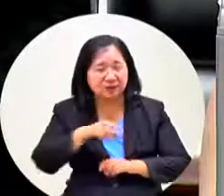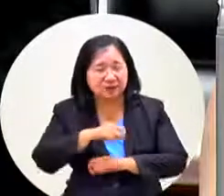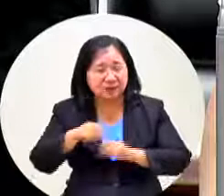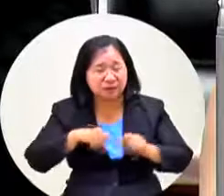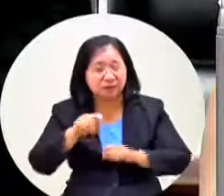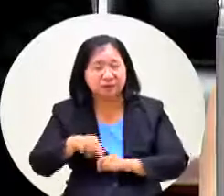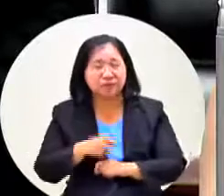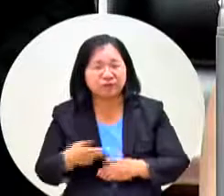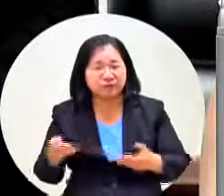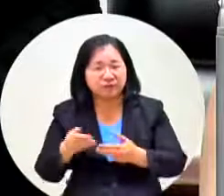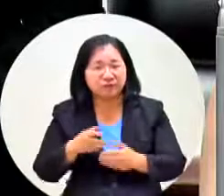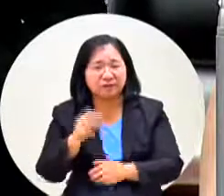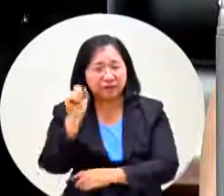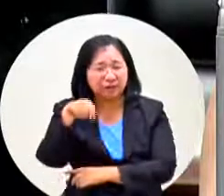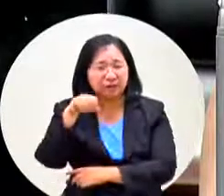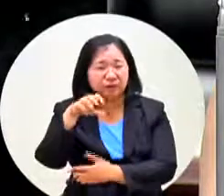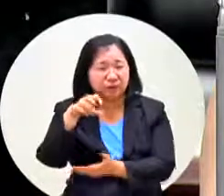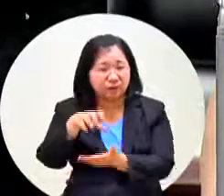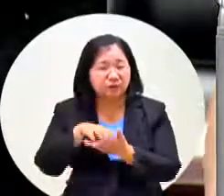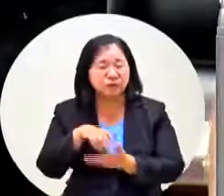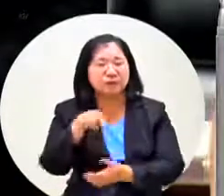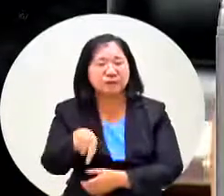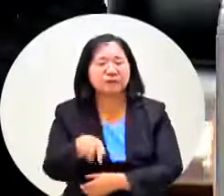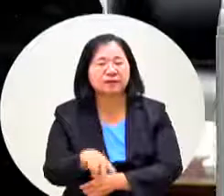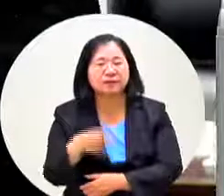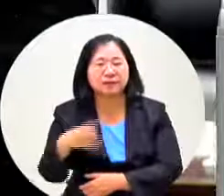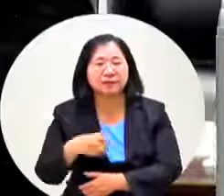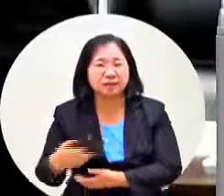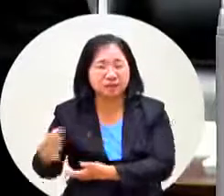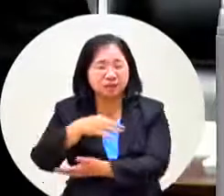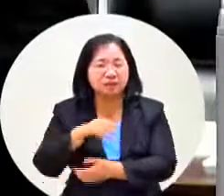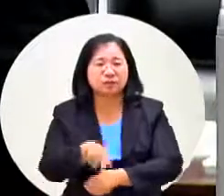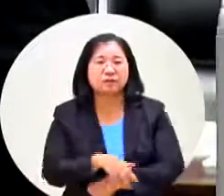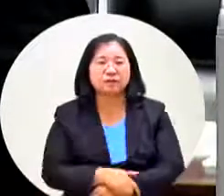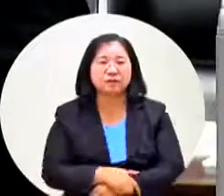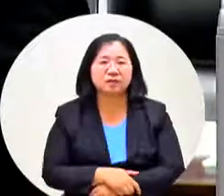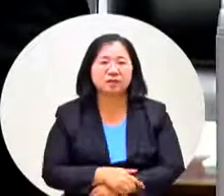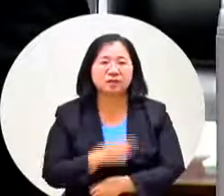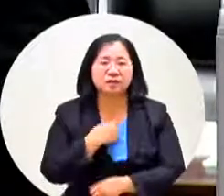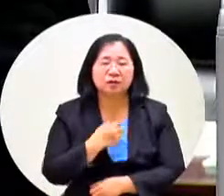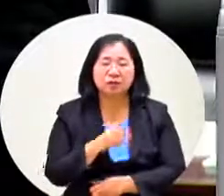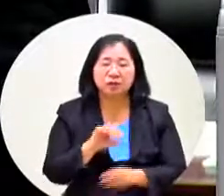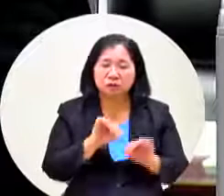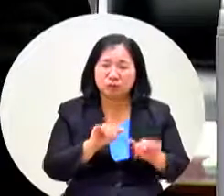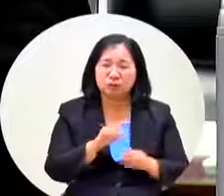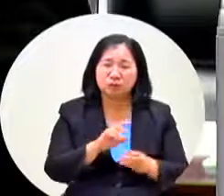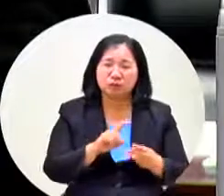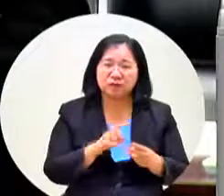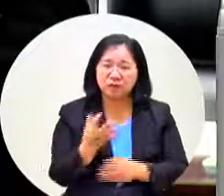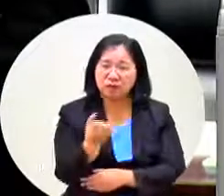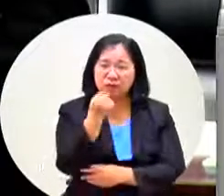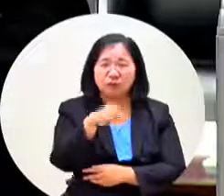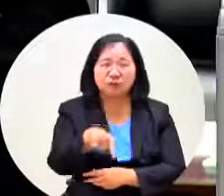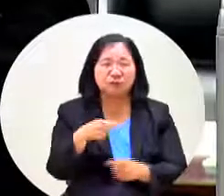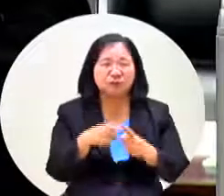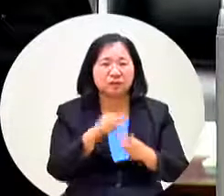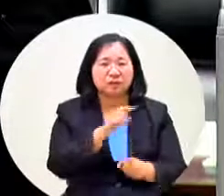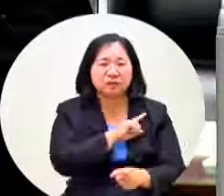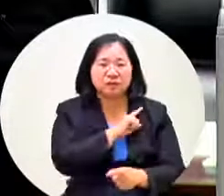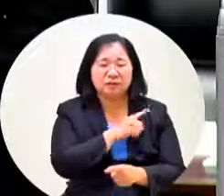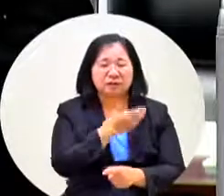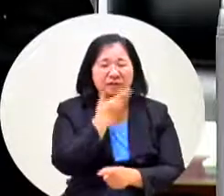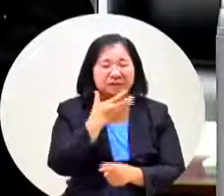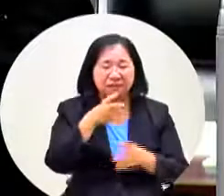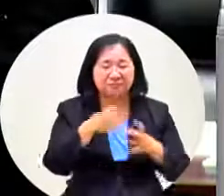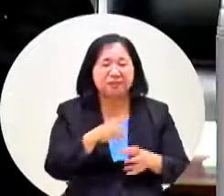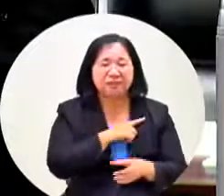大概可以从四也从细种哈，的区段征收啦、湿地重划啦，还有这个开发许可，还有一般的征收。